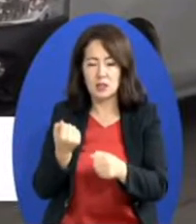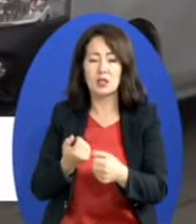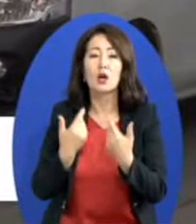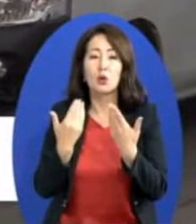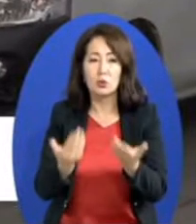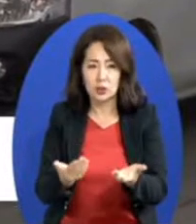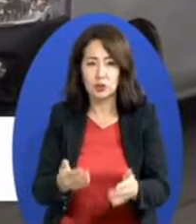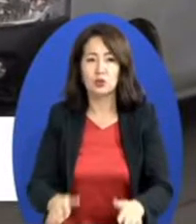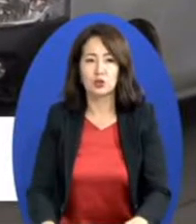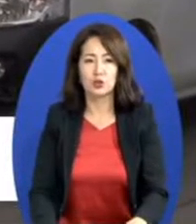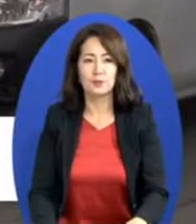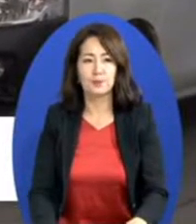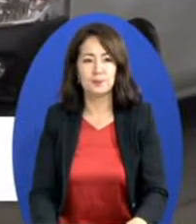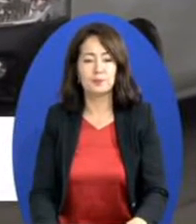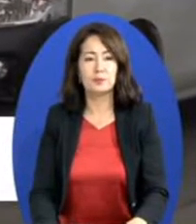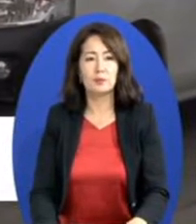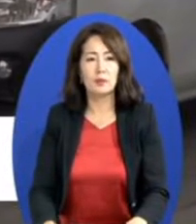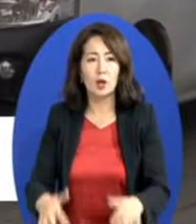өгч байгаа юм аа.